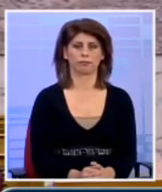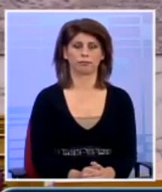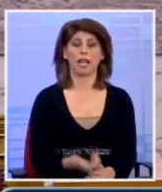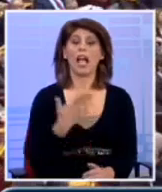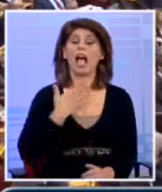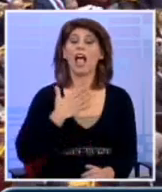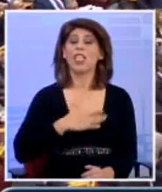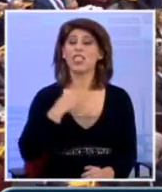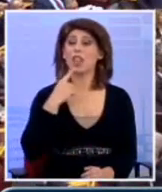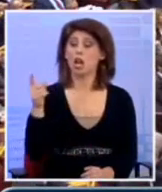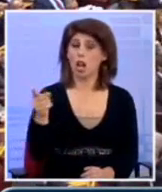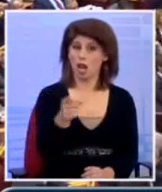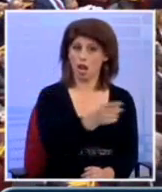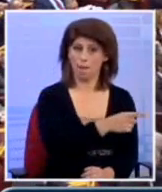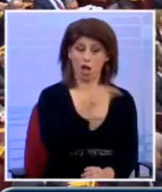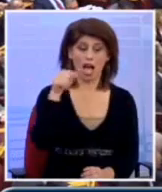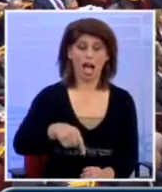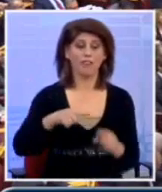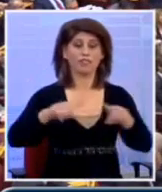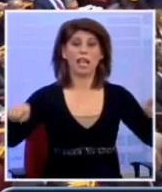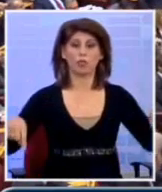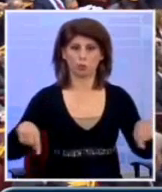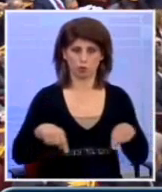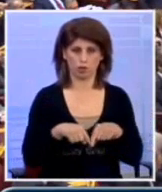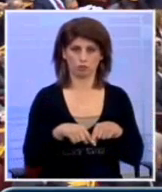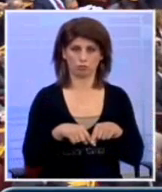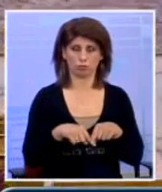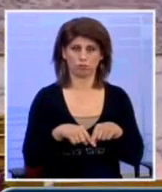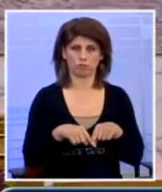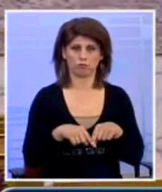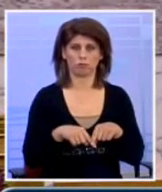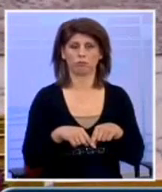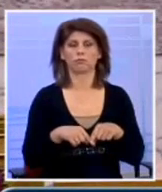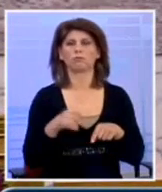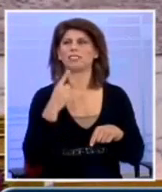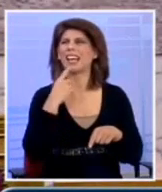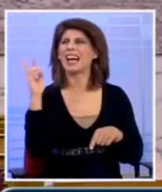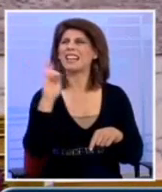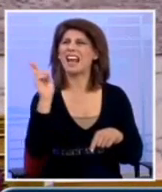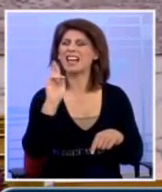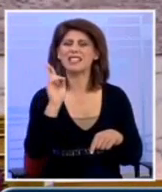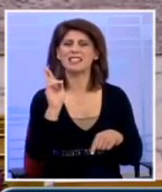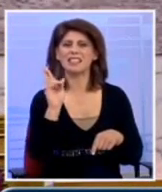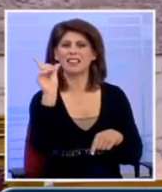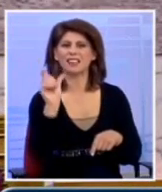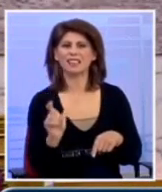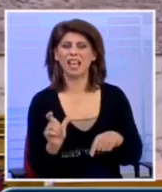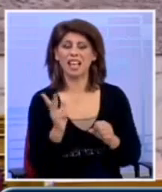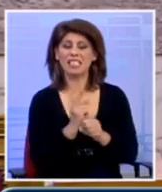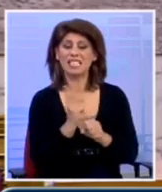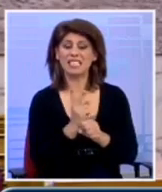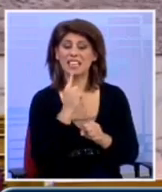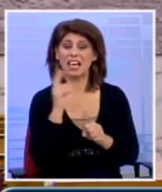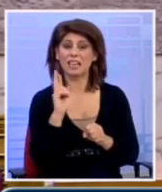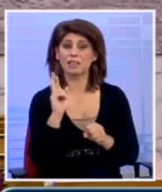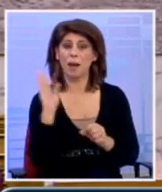Θέλω να πω ότι σε αυτή την αίθουσα διατυπώσεις ρατσιστικές και σεξιστικές